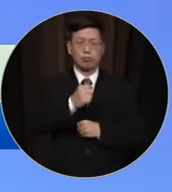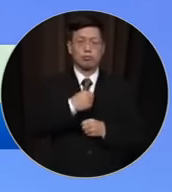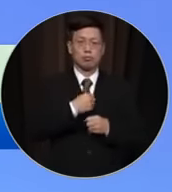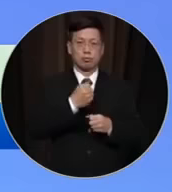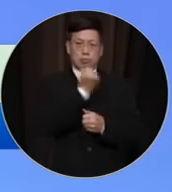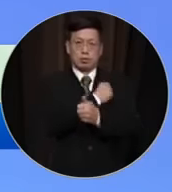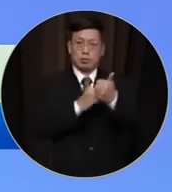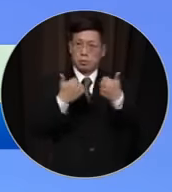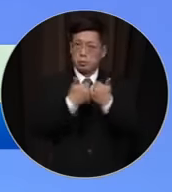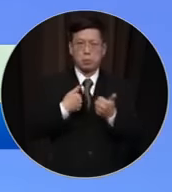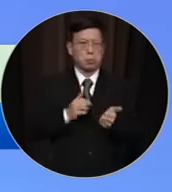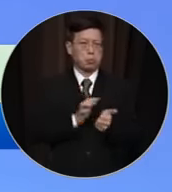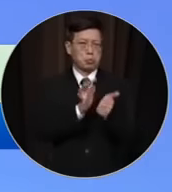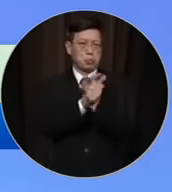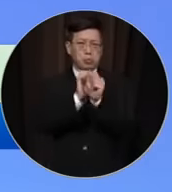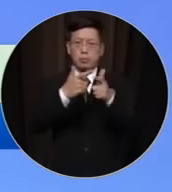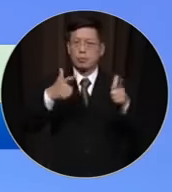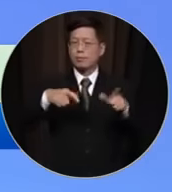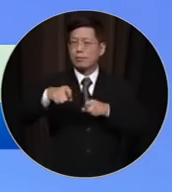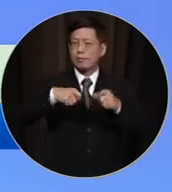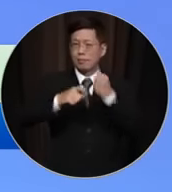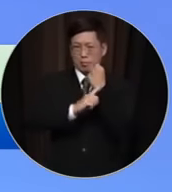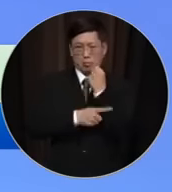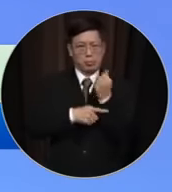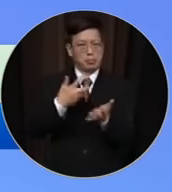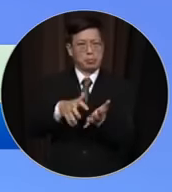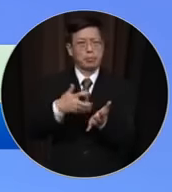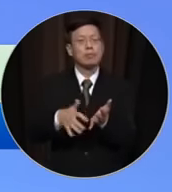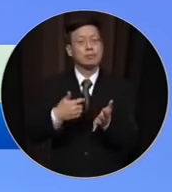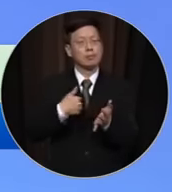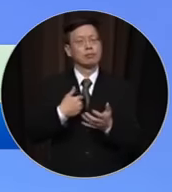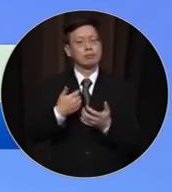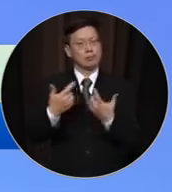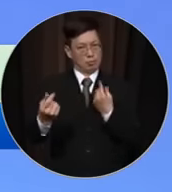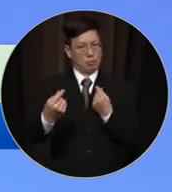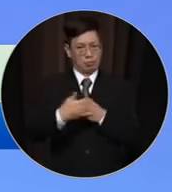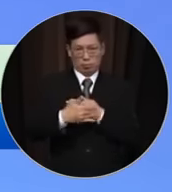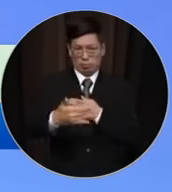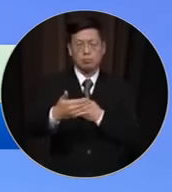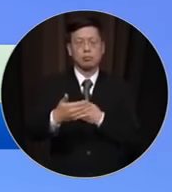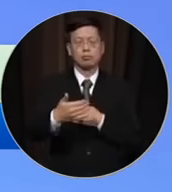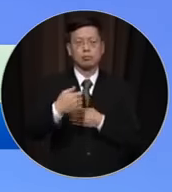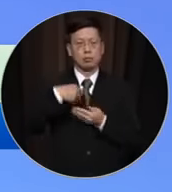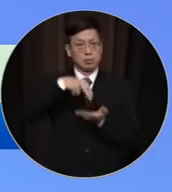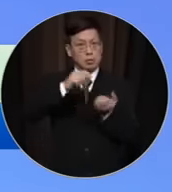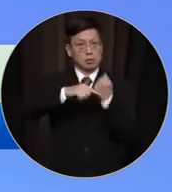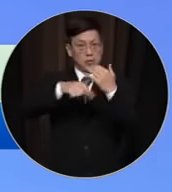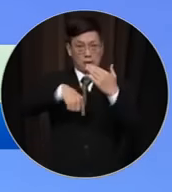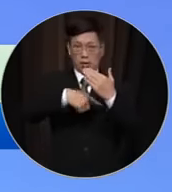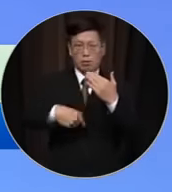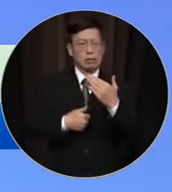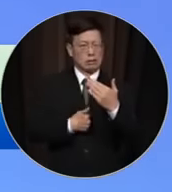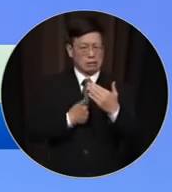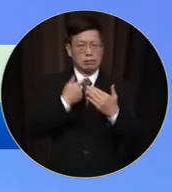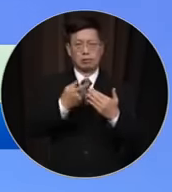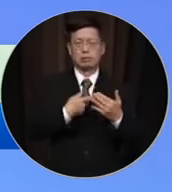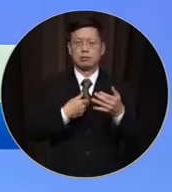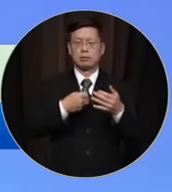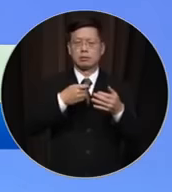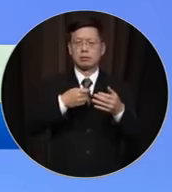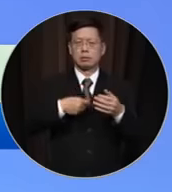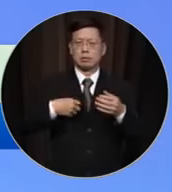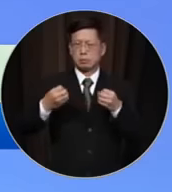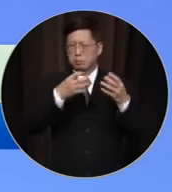曾经推动过非常多的法案。在这个过程当中，我跟大家一样，我都觉得立法院的立法的效